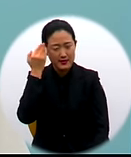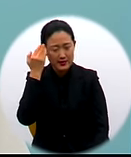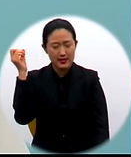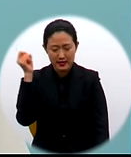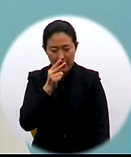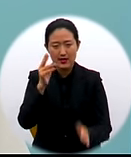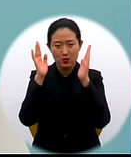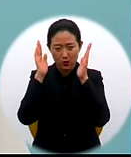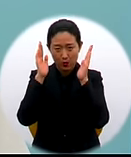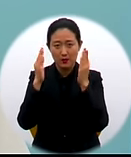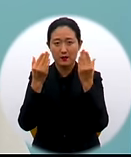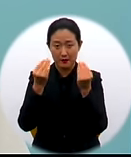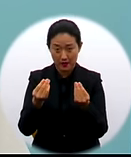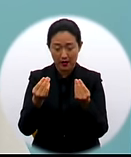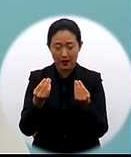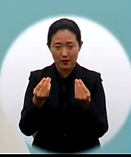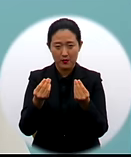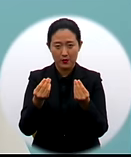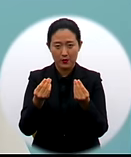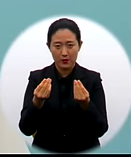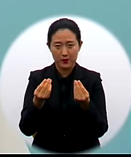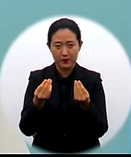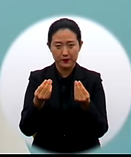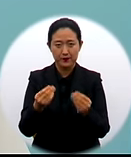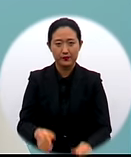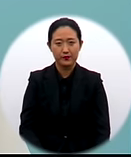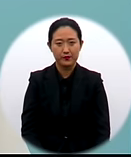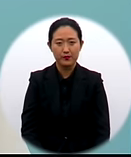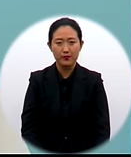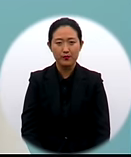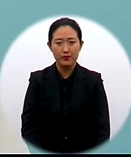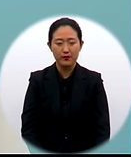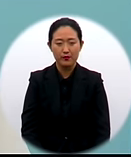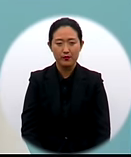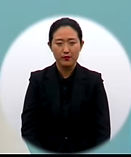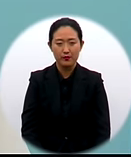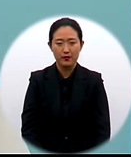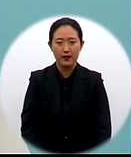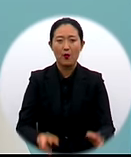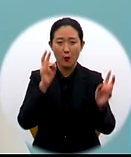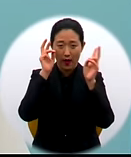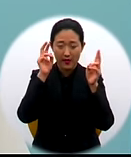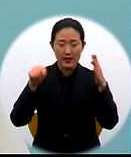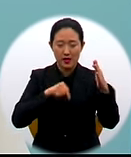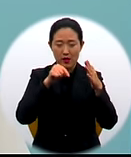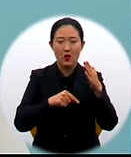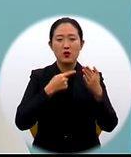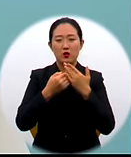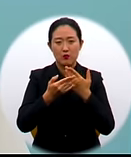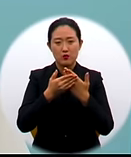가지고 있었던 직전 경험에서의 경험은 숫자를 분석해낼 수 있는 사람들이었어요. 그러면 초기 데이터 분석가는 뭐 하던